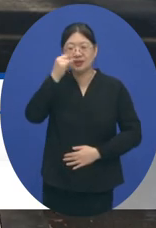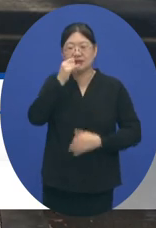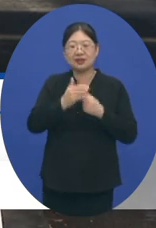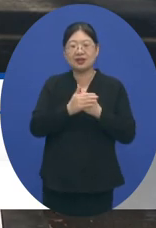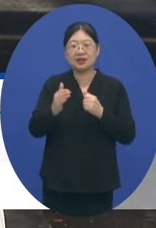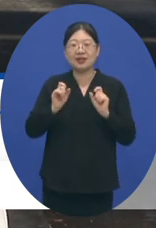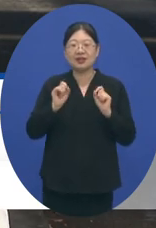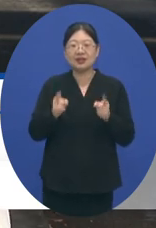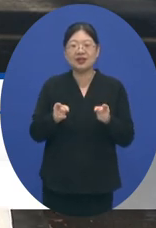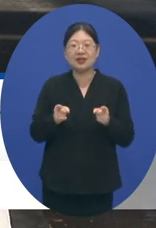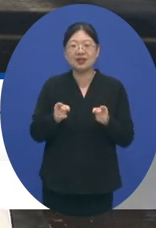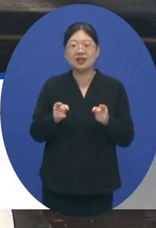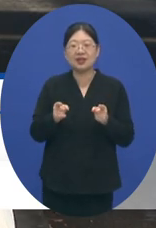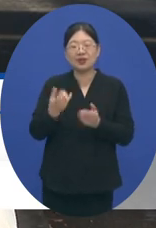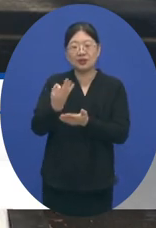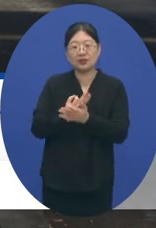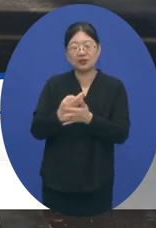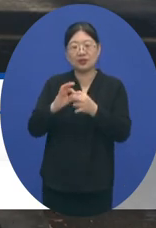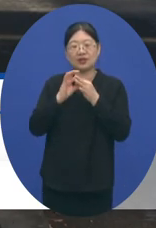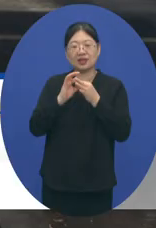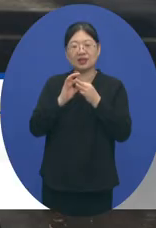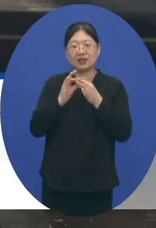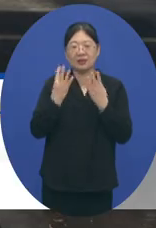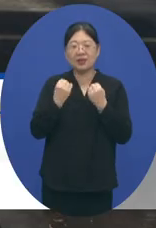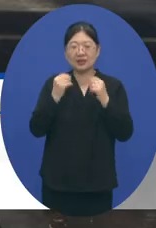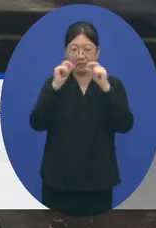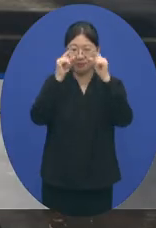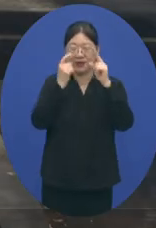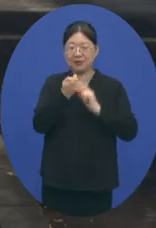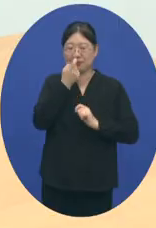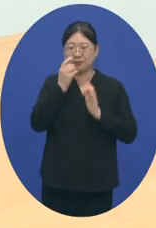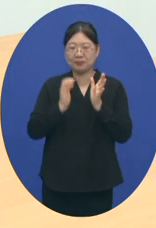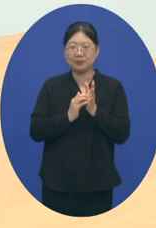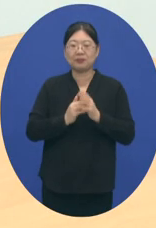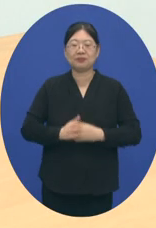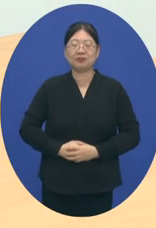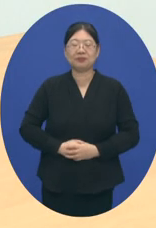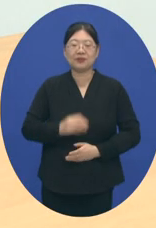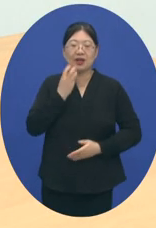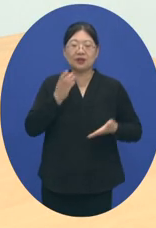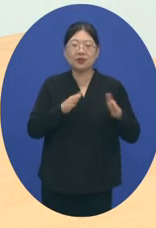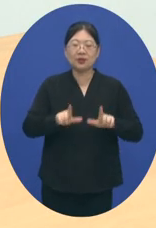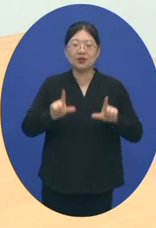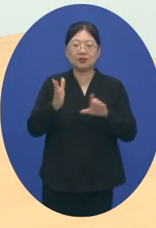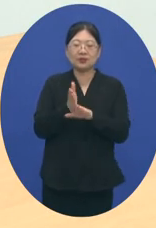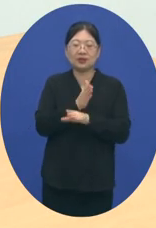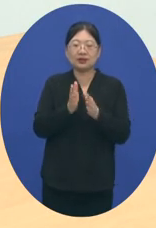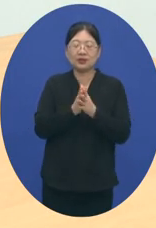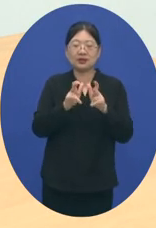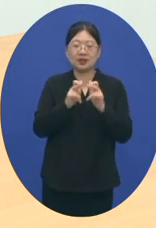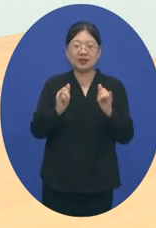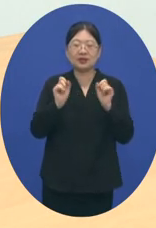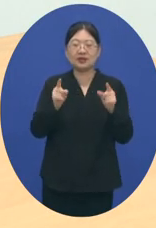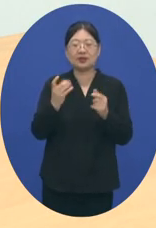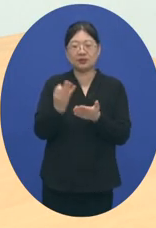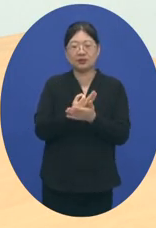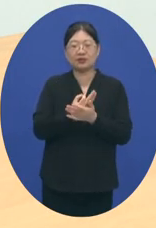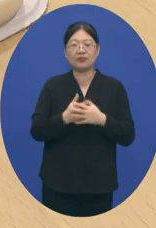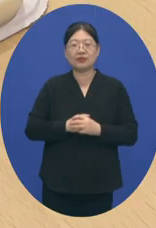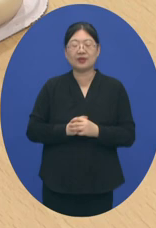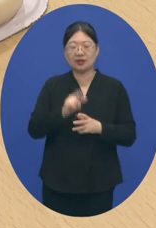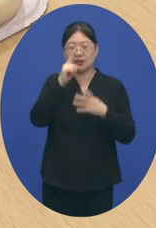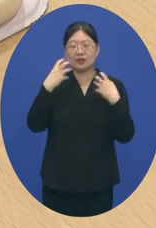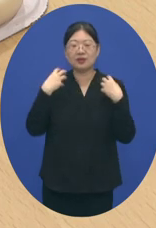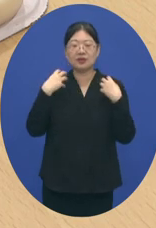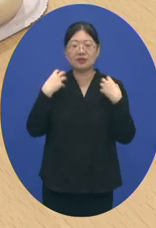이런 기회소득을 통해서 많이 깨달음을 얻었던 것 같습니다. 경기도가 올해부터 시작한 장애인 기회소득.